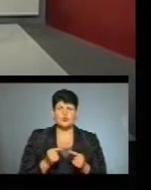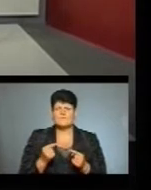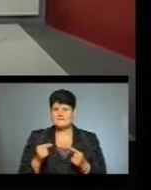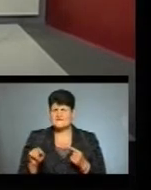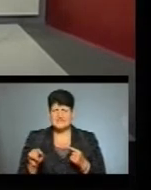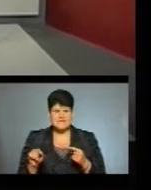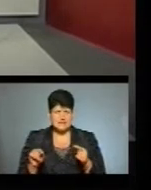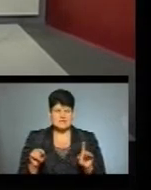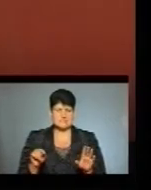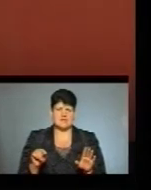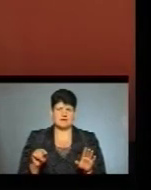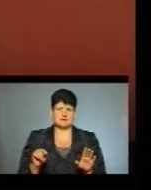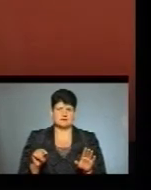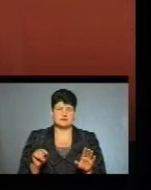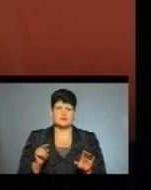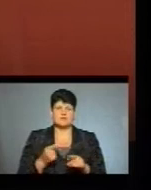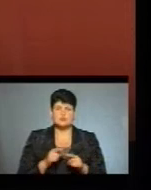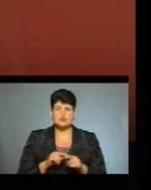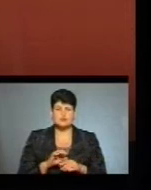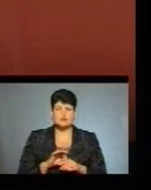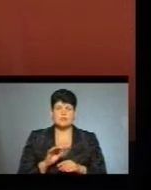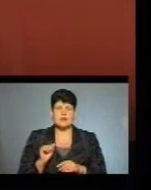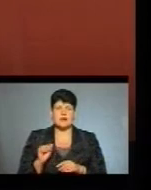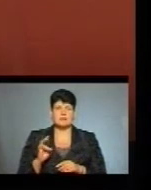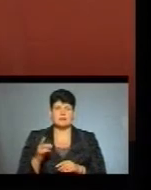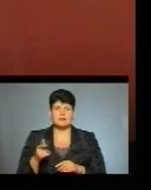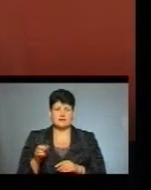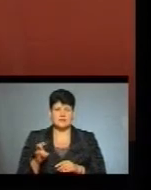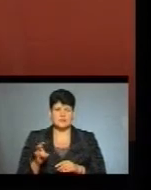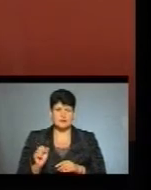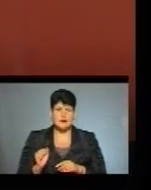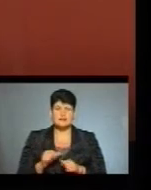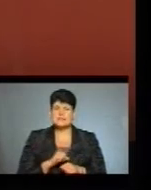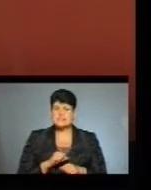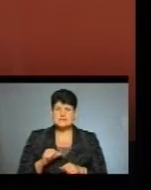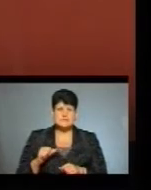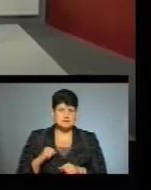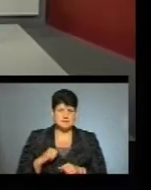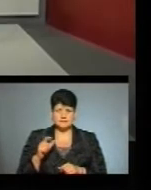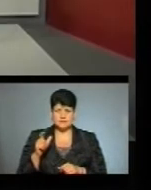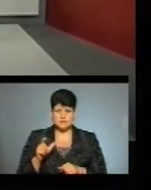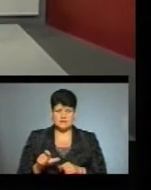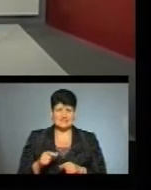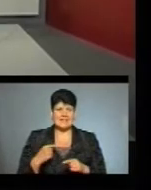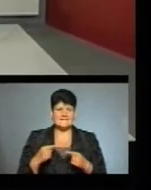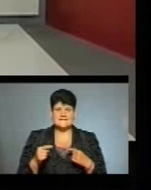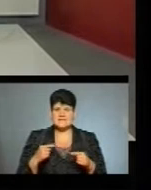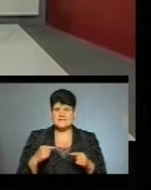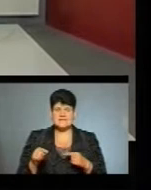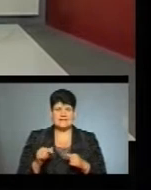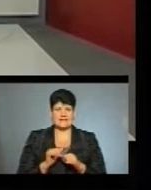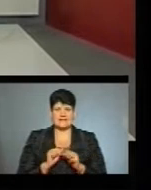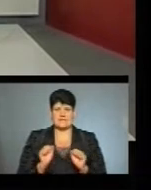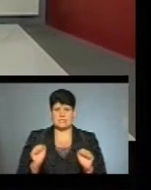відрізняється від такого захворювання, як ангіна, але самостійно пацієнт розрізнити його